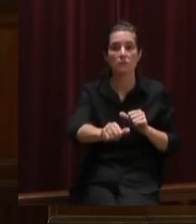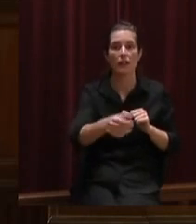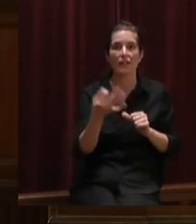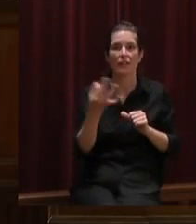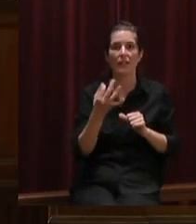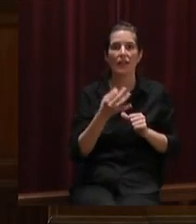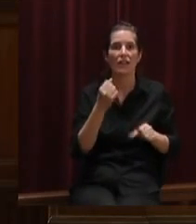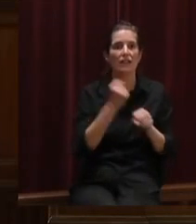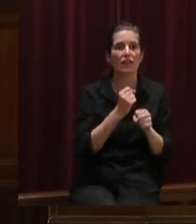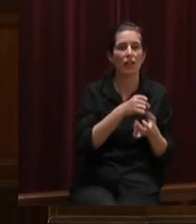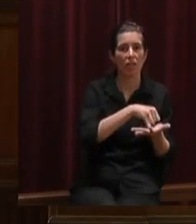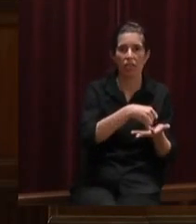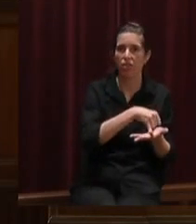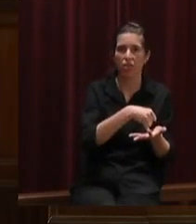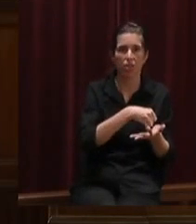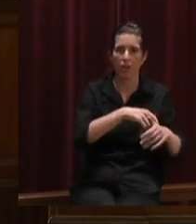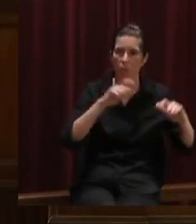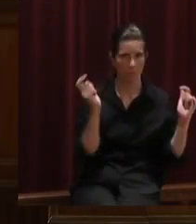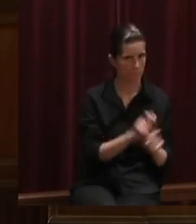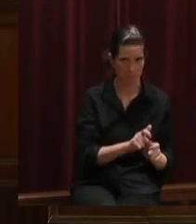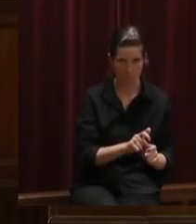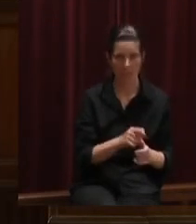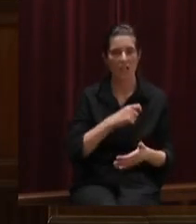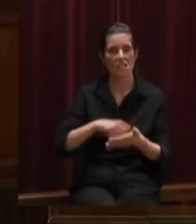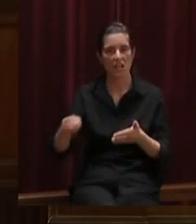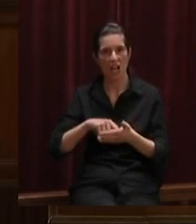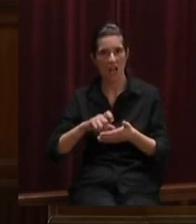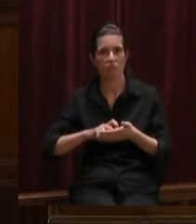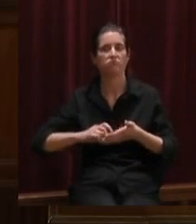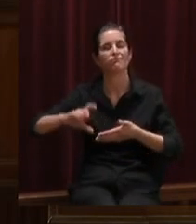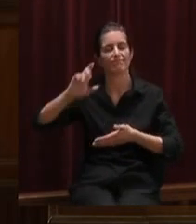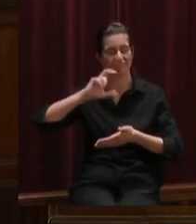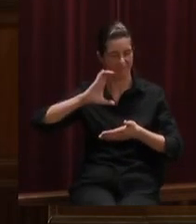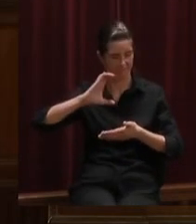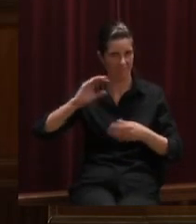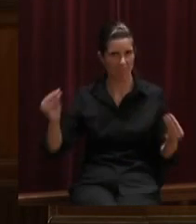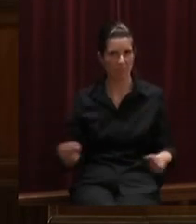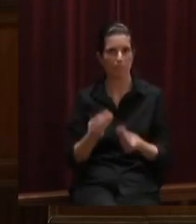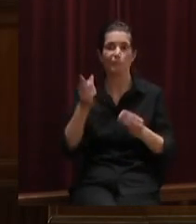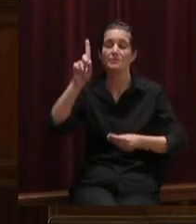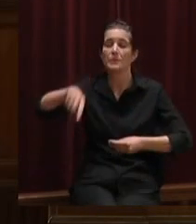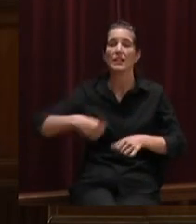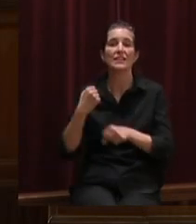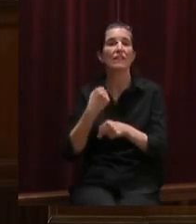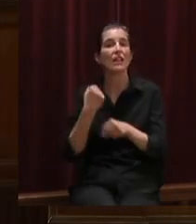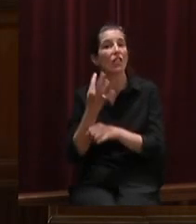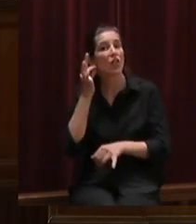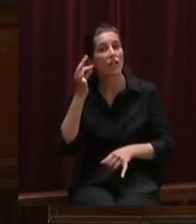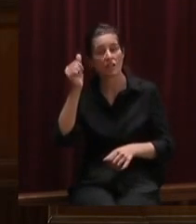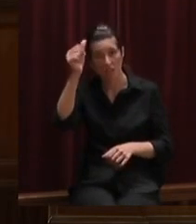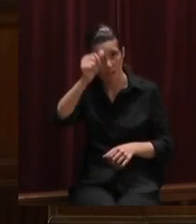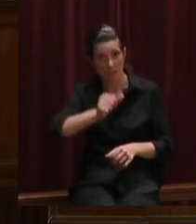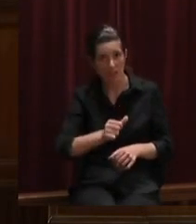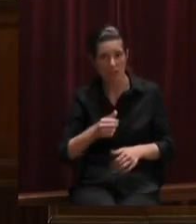de reduir la precarietat al màxim, de continuar elevant els salaris i alhora la capacitat de les nostres treballadores i treballadors i